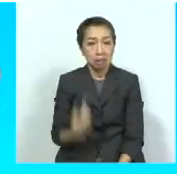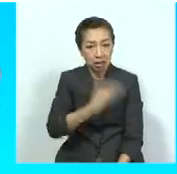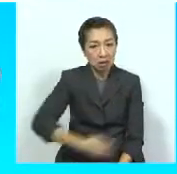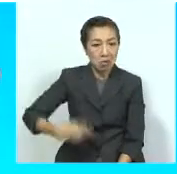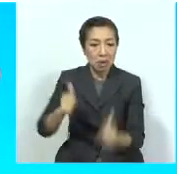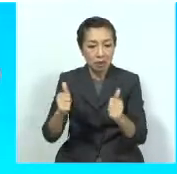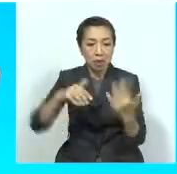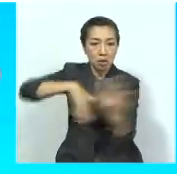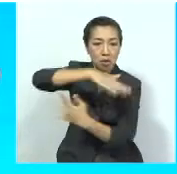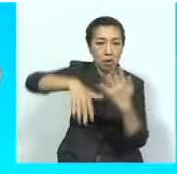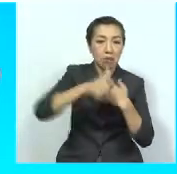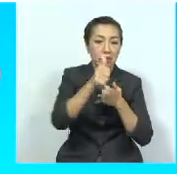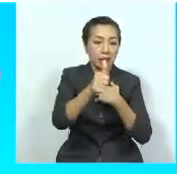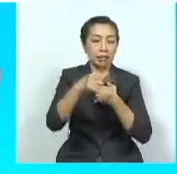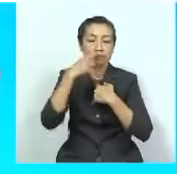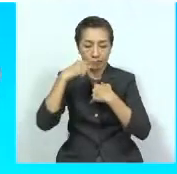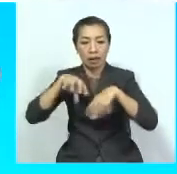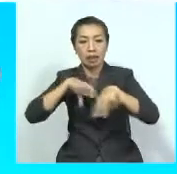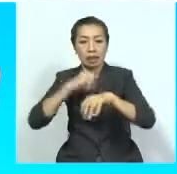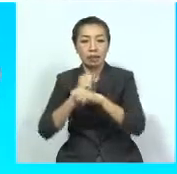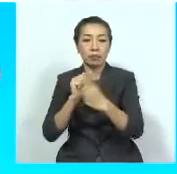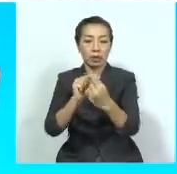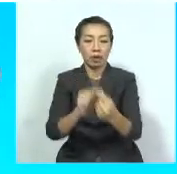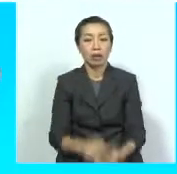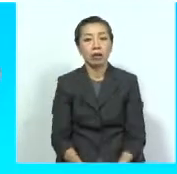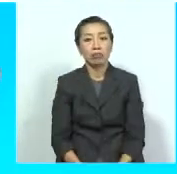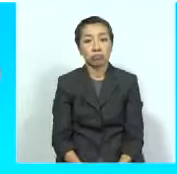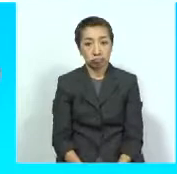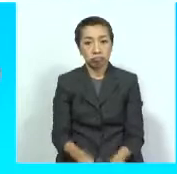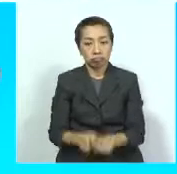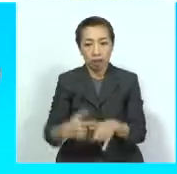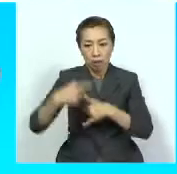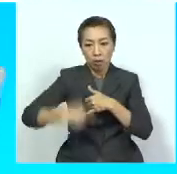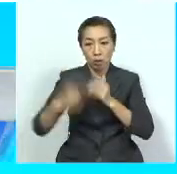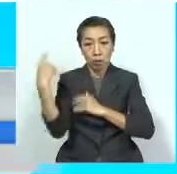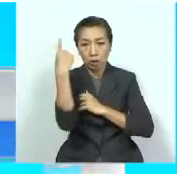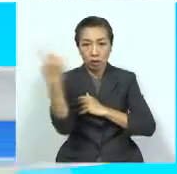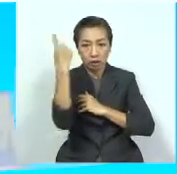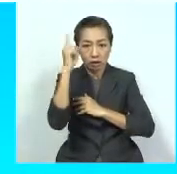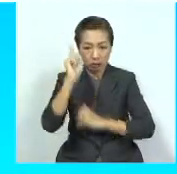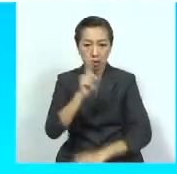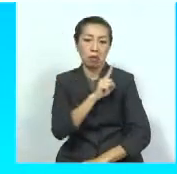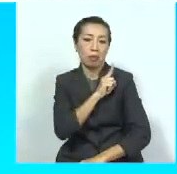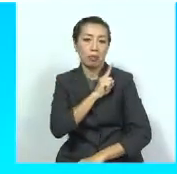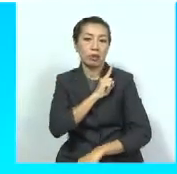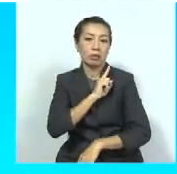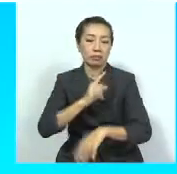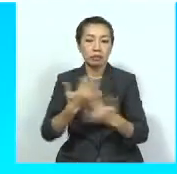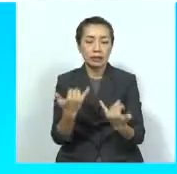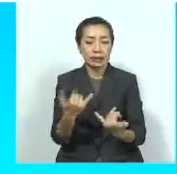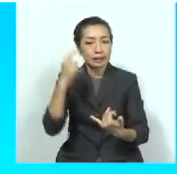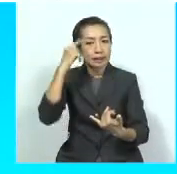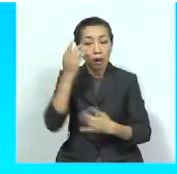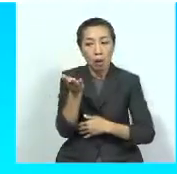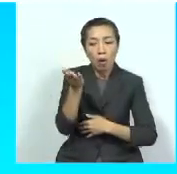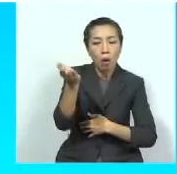าพทั้งสิ่งแวดล้อมก็จะดำเนินการต่อไป เราจะสร้างวัฒนธรรมของการเป็นนักท่องเที่ยวที่มีความรับผิดชอบและในกรณีนี้เราก็เลย